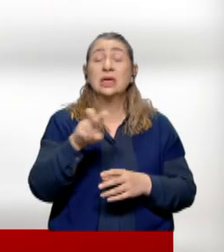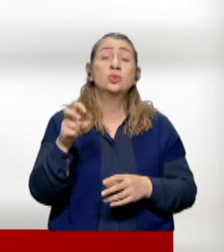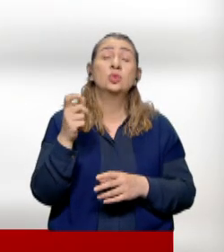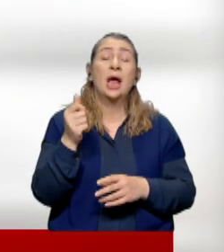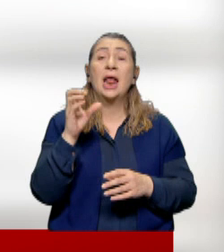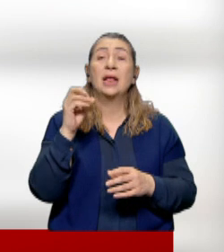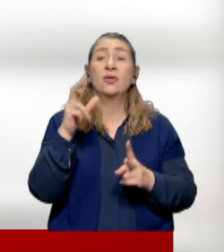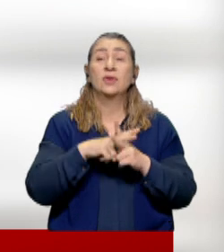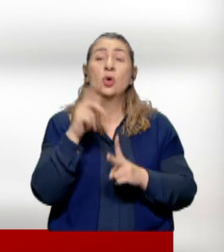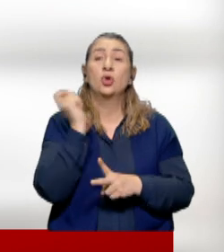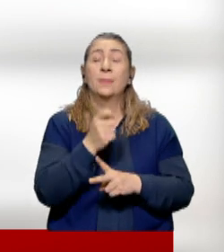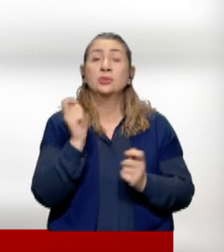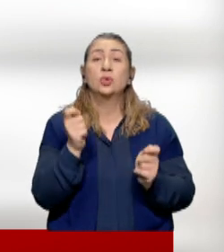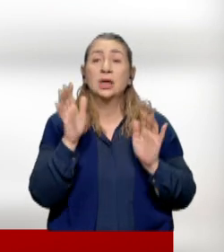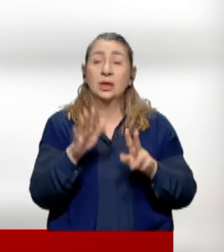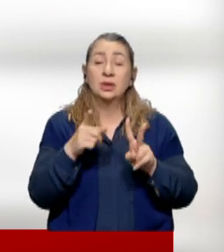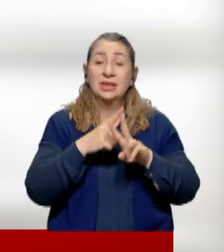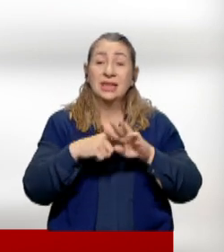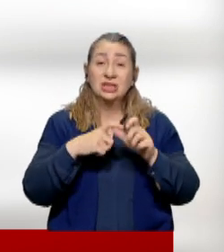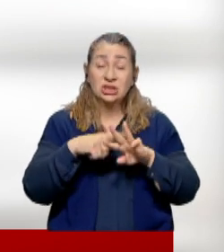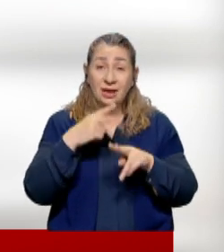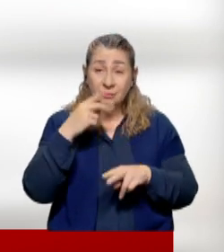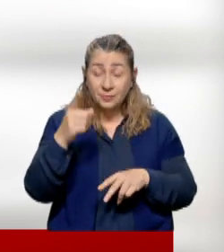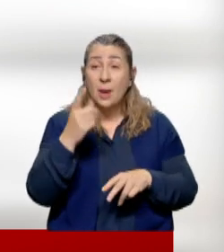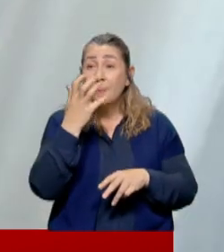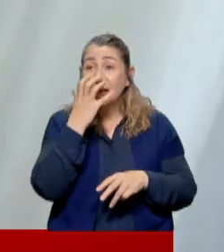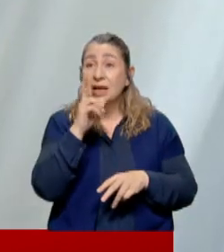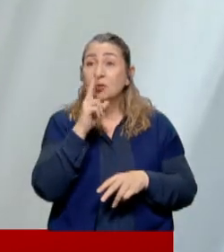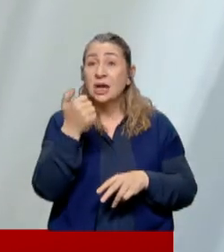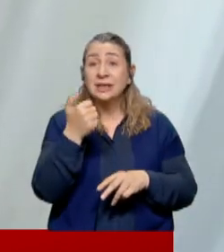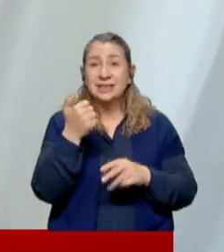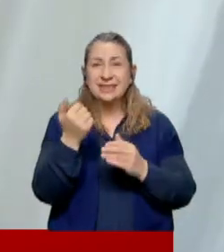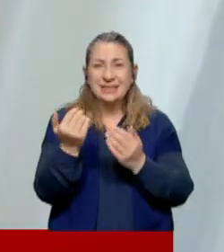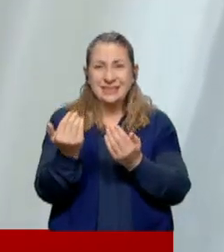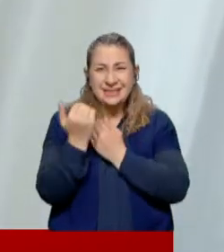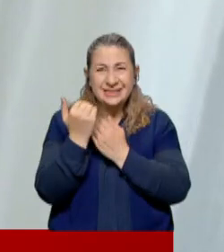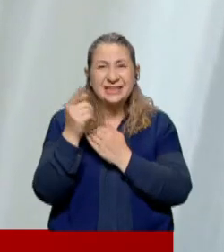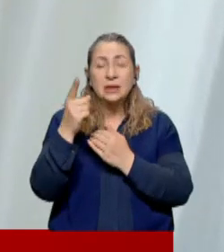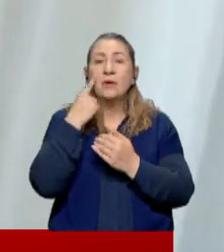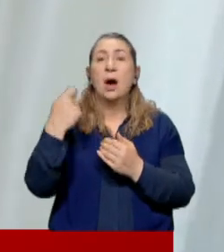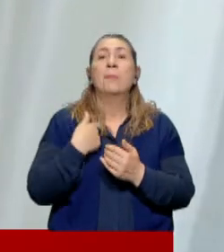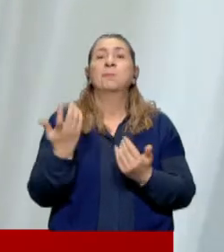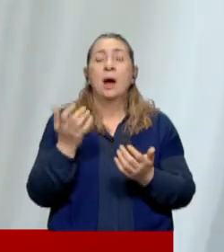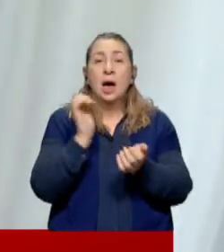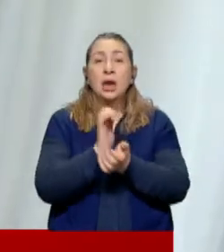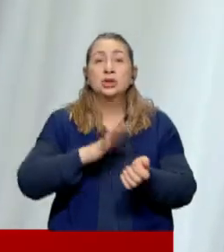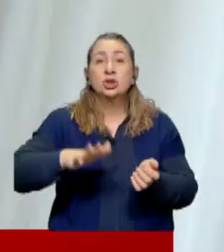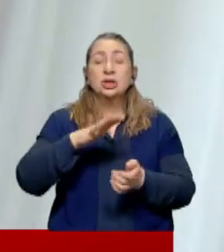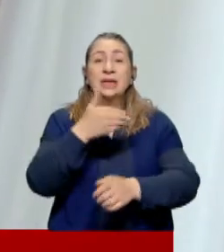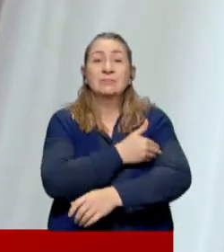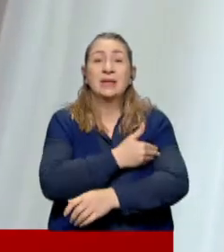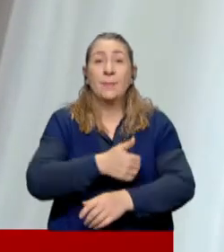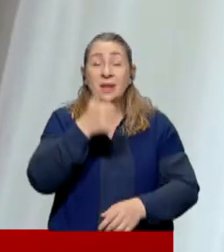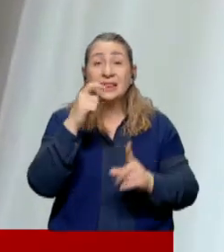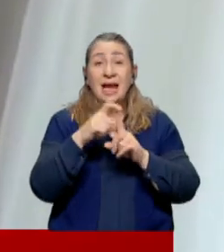lira elektrik faturası ödemek zorunda Neşe Güzel. Beklediği 206 liralık cihaz desteği de devletten gelmedi. Aile ve Sosyal Hizmetler